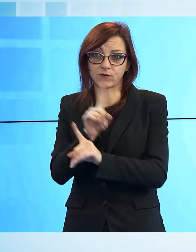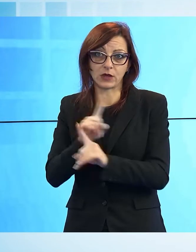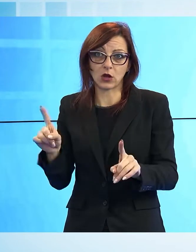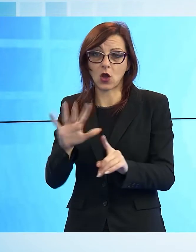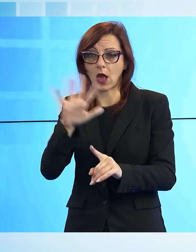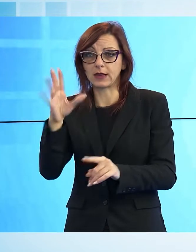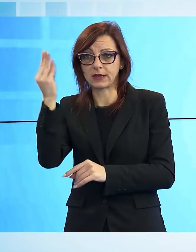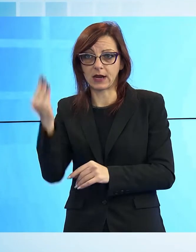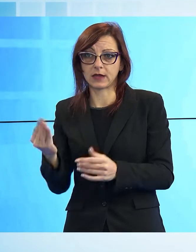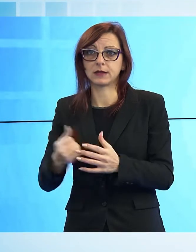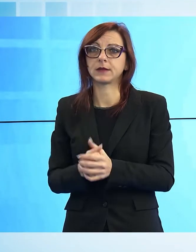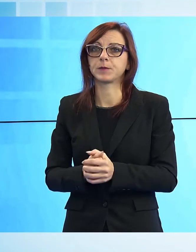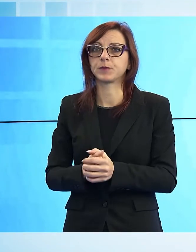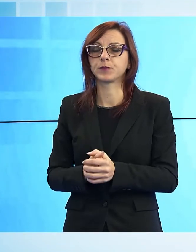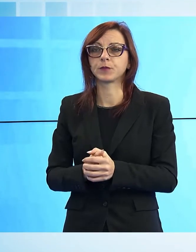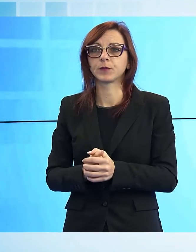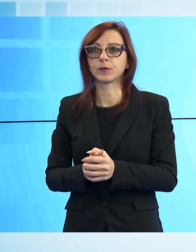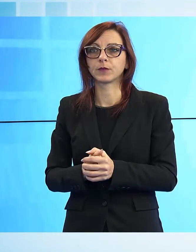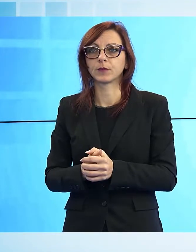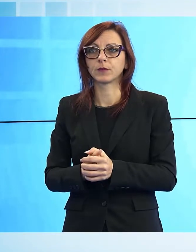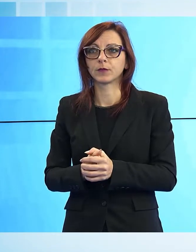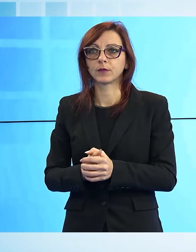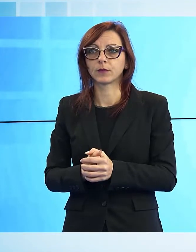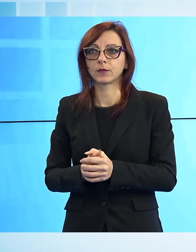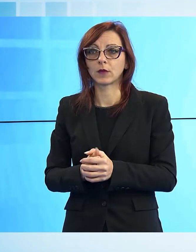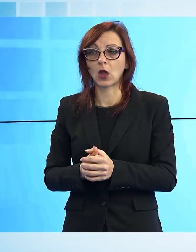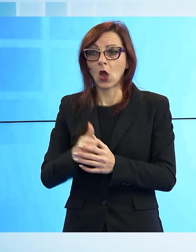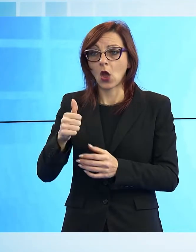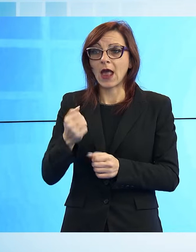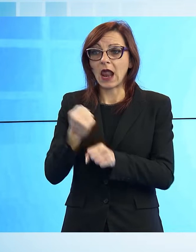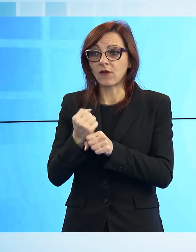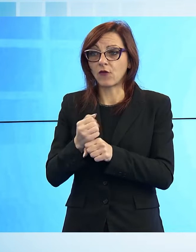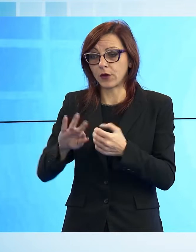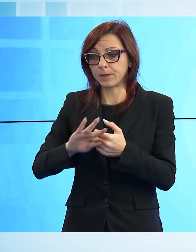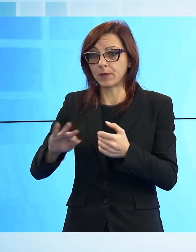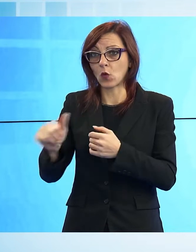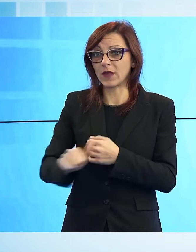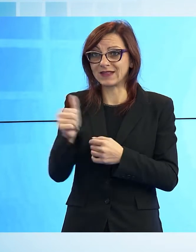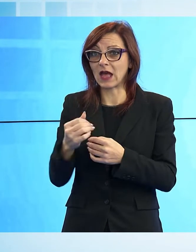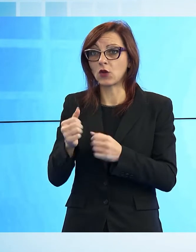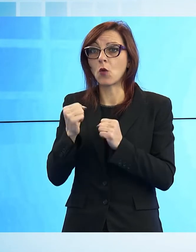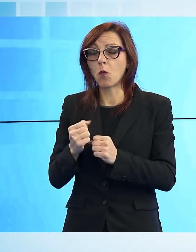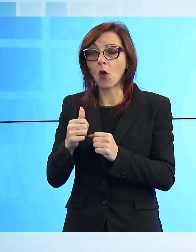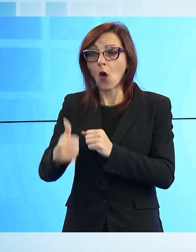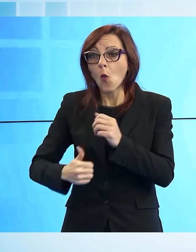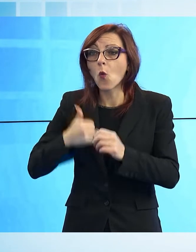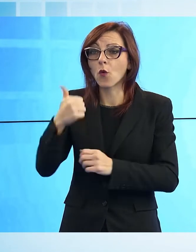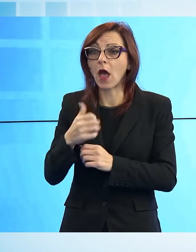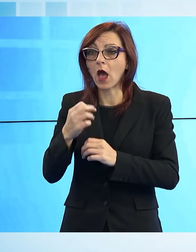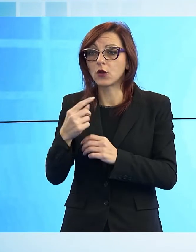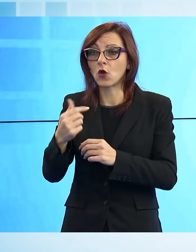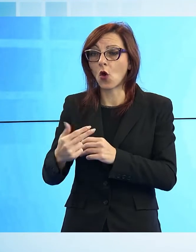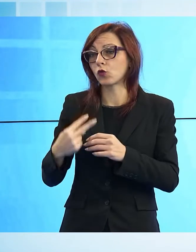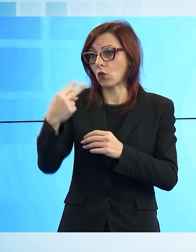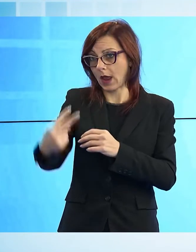enti. Naturalmente quelli che sono stati scartati quest'anno verranno fatti l'anno prossimo o in seguito, perché l'idea è quella di